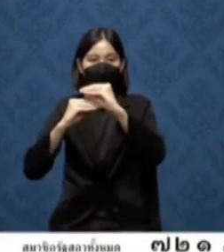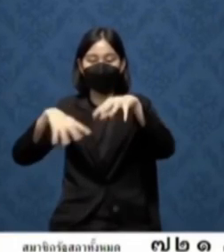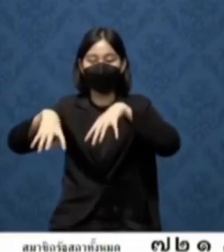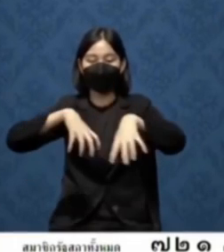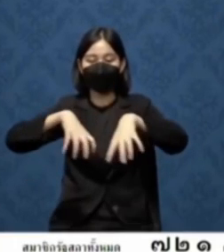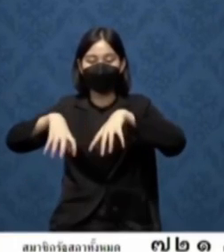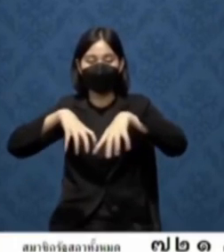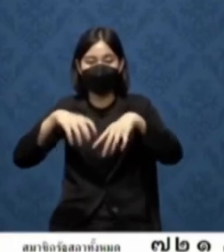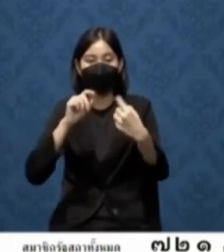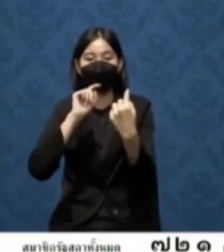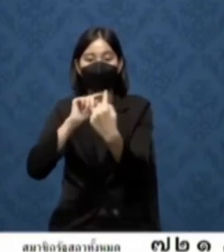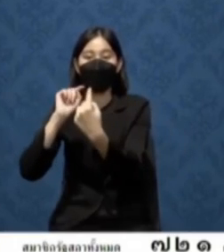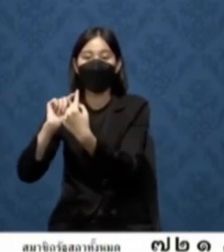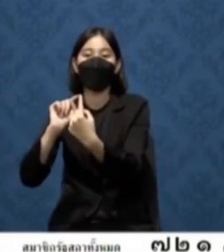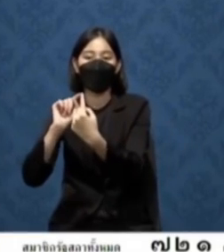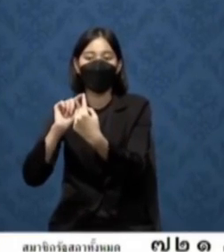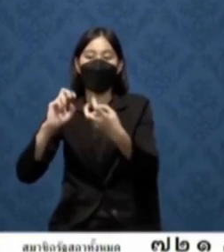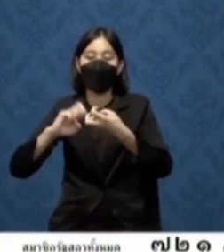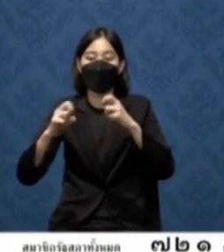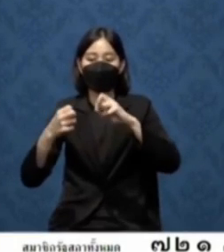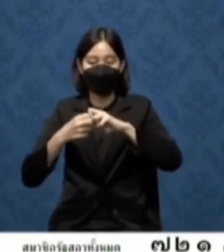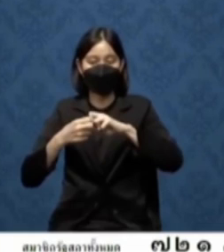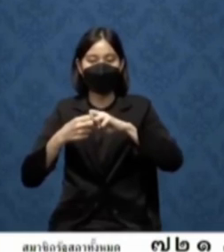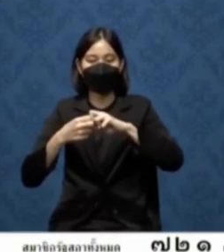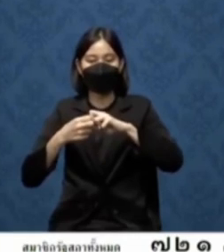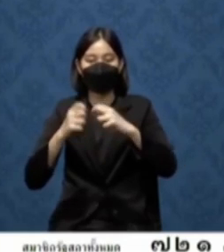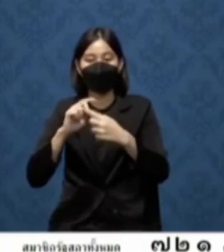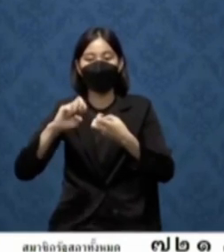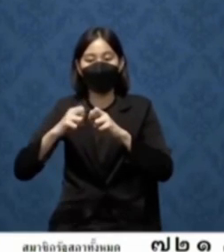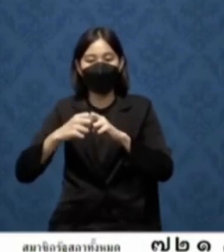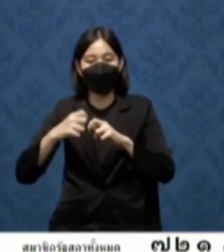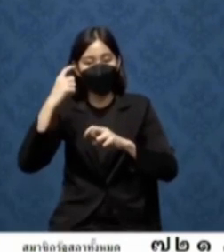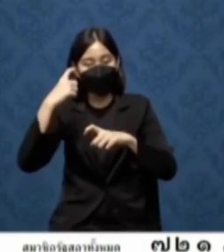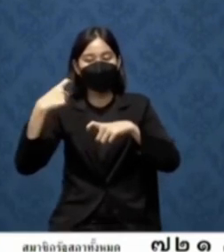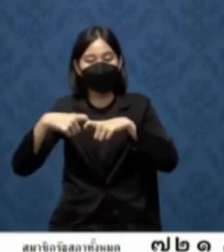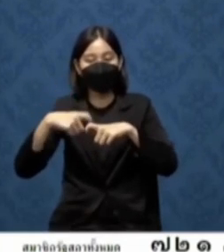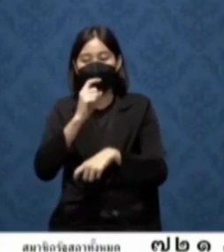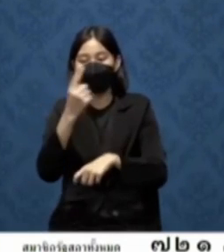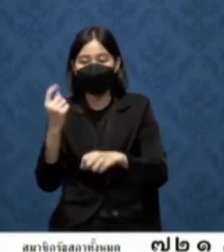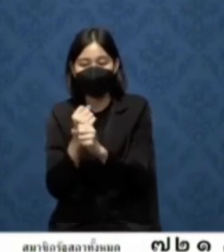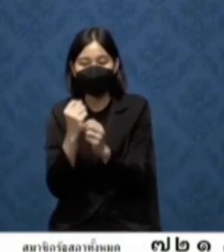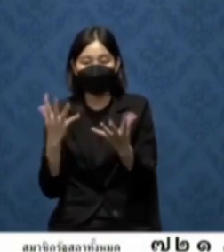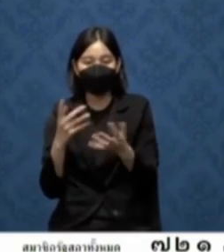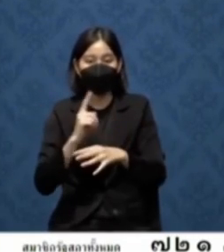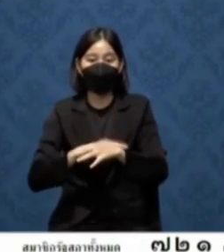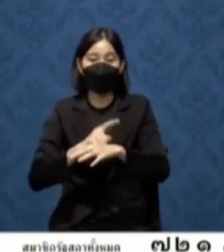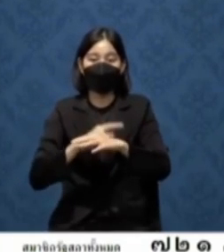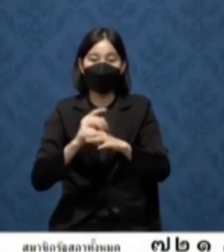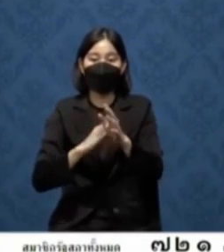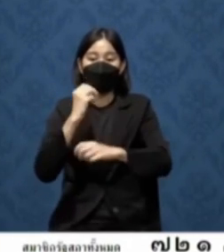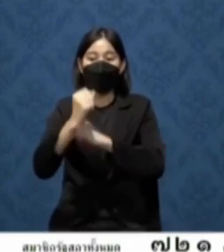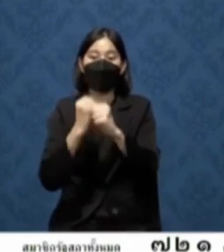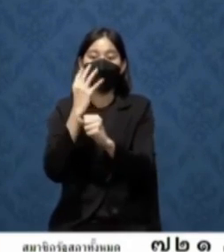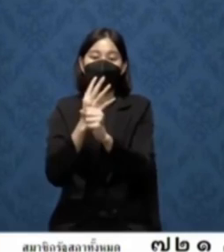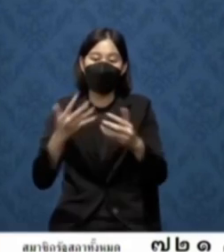ารที่เหมาะสมกับสภาพปัญหาเหมาะสมกับความท้าทายใหม่ๆจะเป็นอย่างไรเราจะมีเวลา5ปีในการ